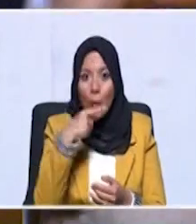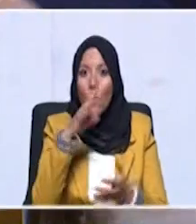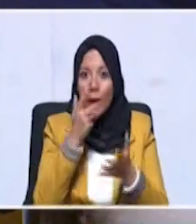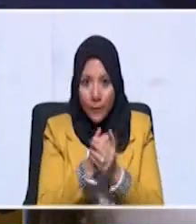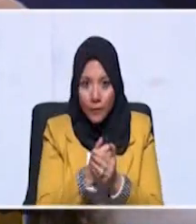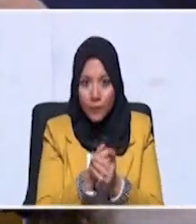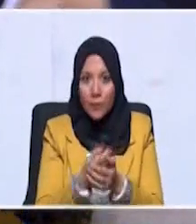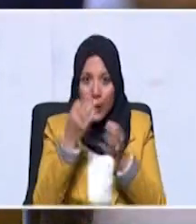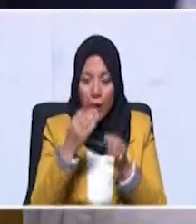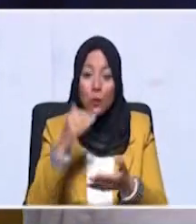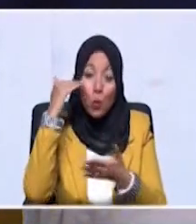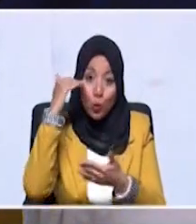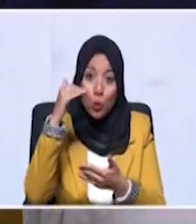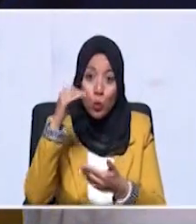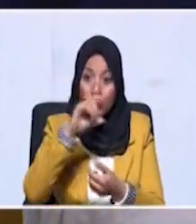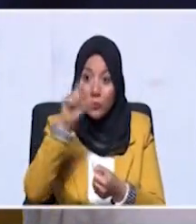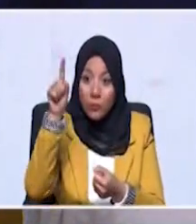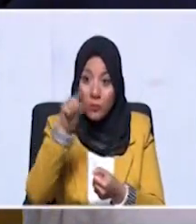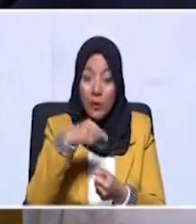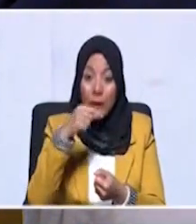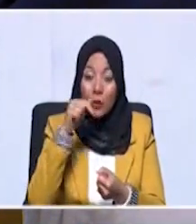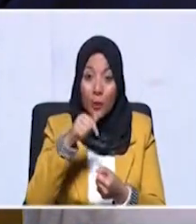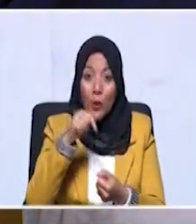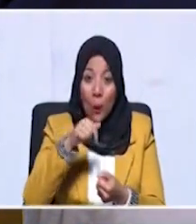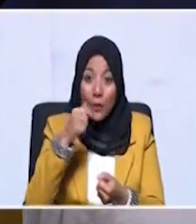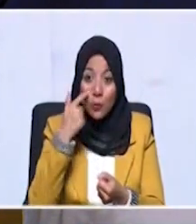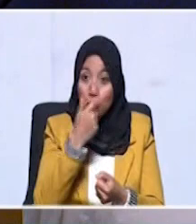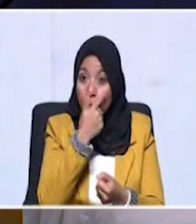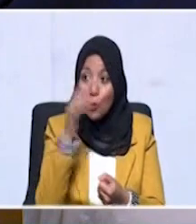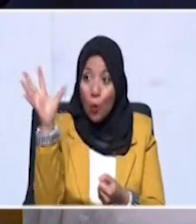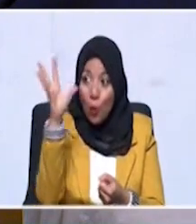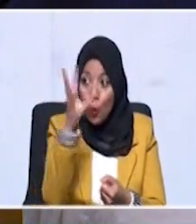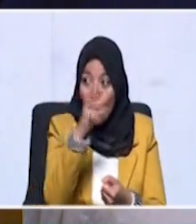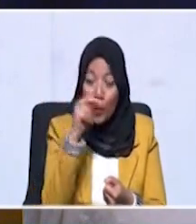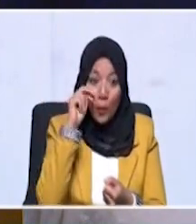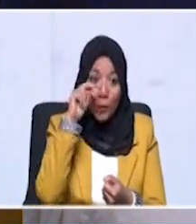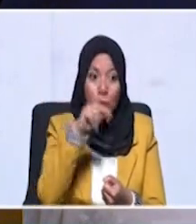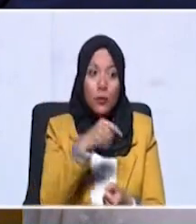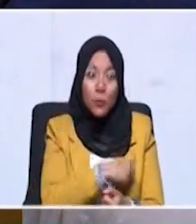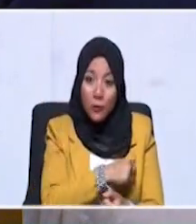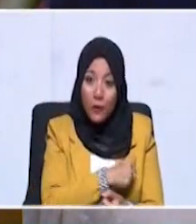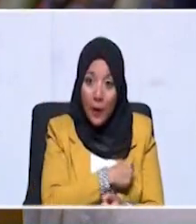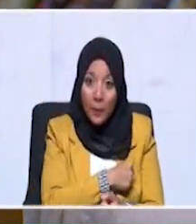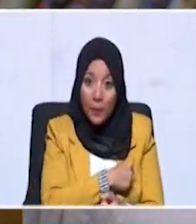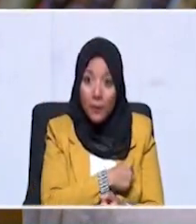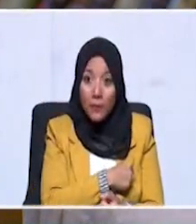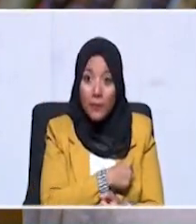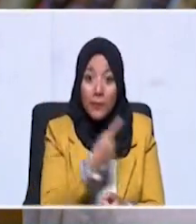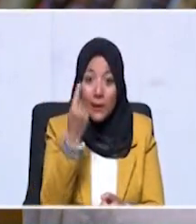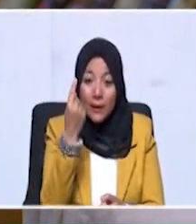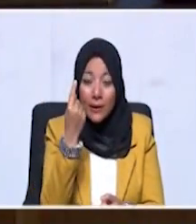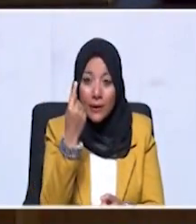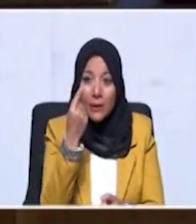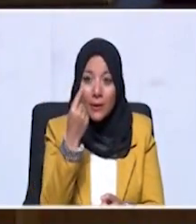فضاء ليله النصف من شعبان ان ربنا بيطلع على جميع خلقه فيغفر لجميع خلقه الا